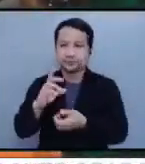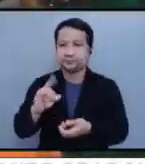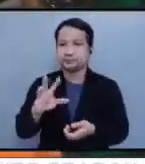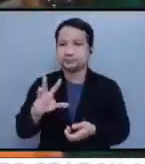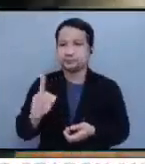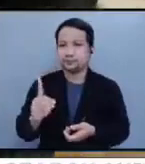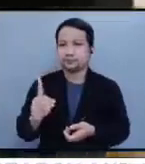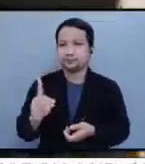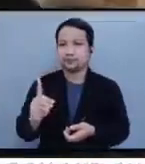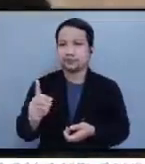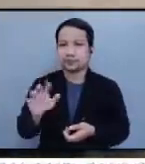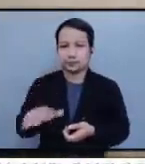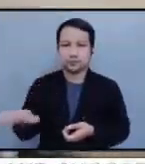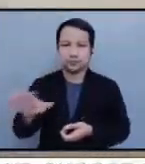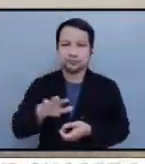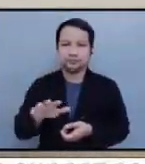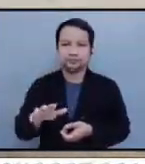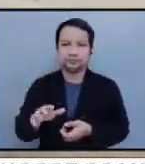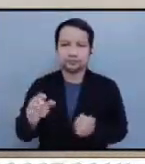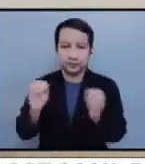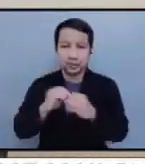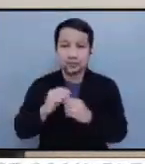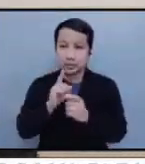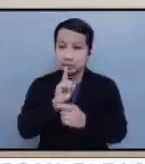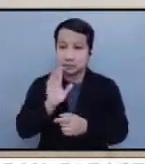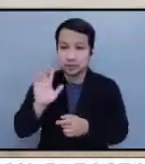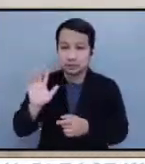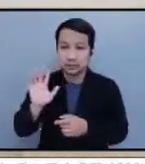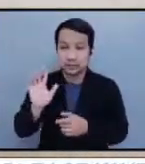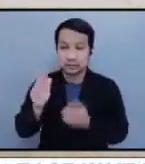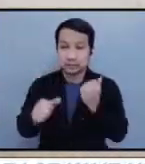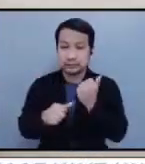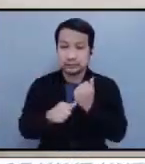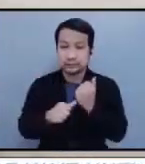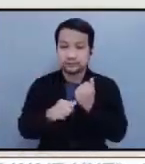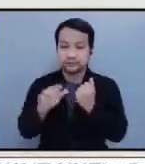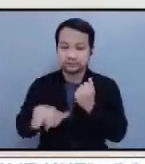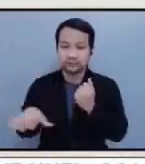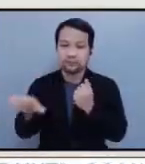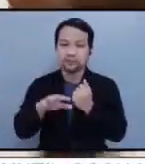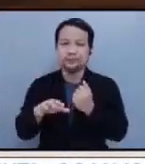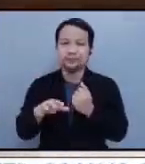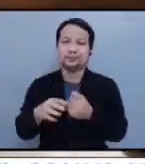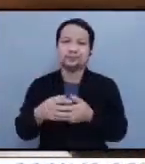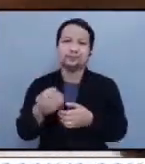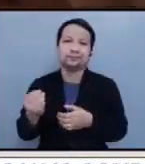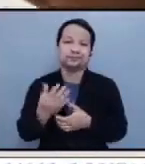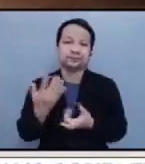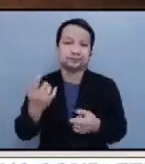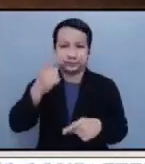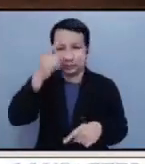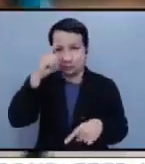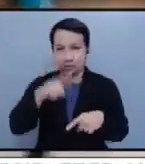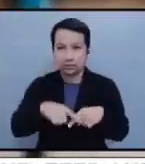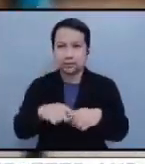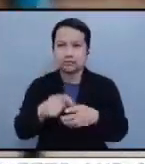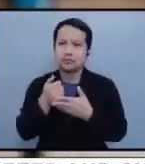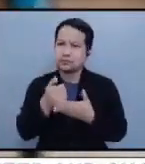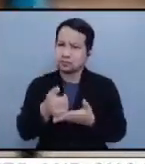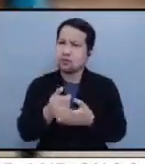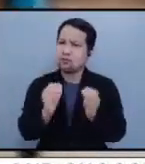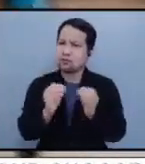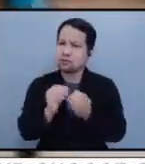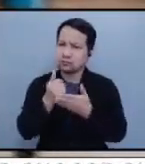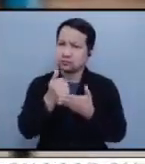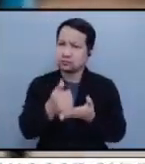yung kanilang opisina na magbibigay ng cash assistance for their rental fee. Mas gusto kasi namin na talagang mabigyan ng